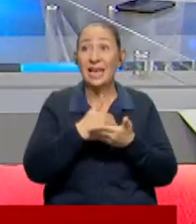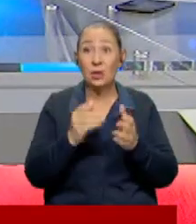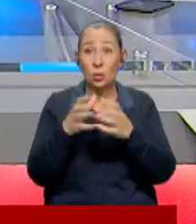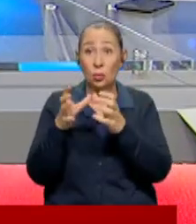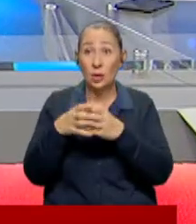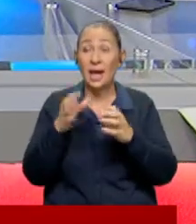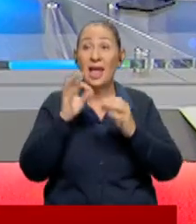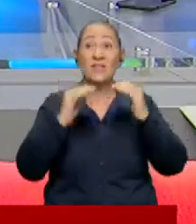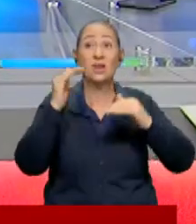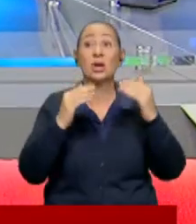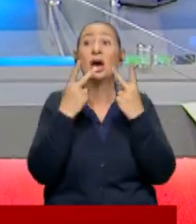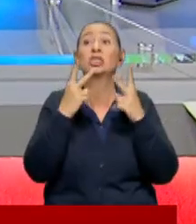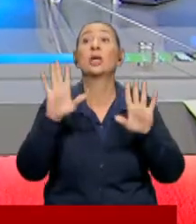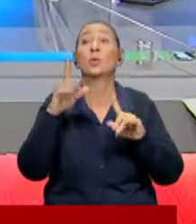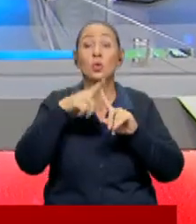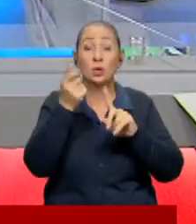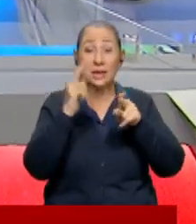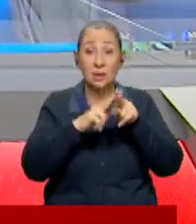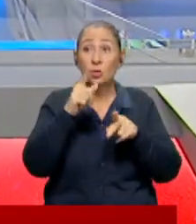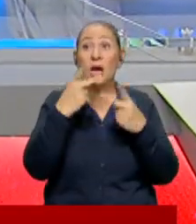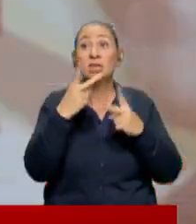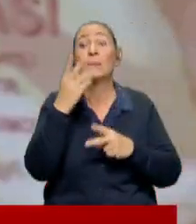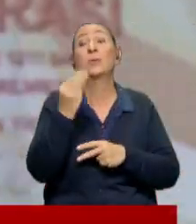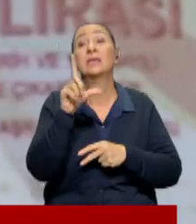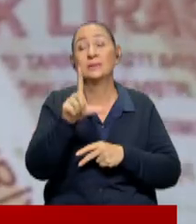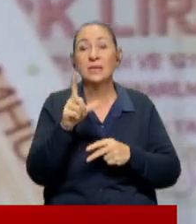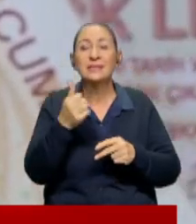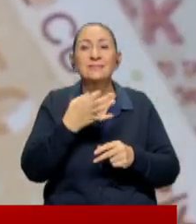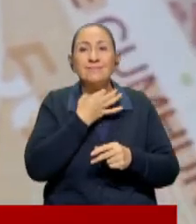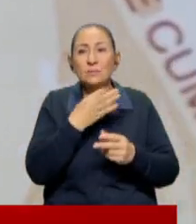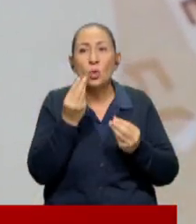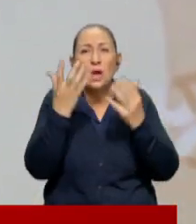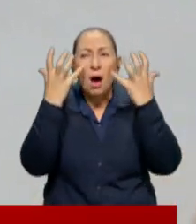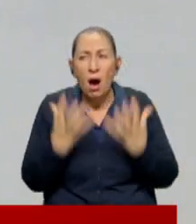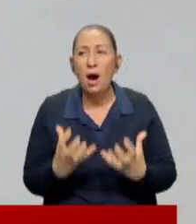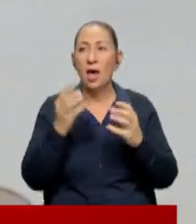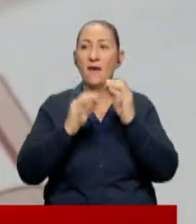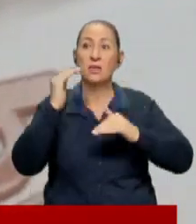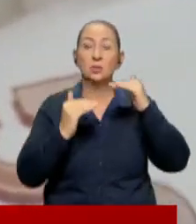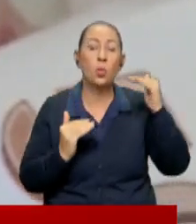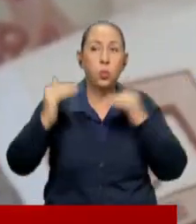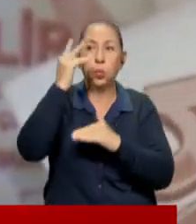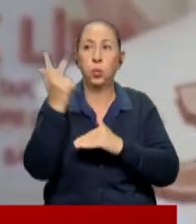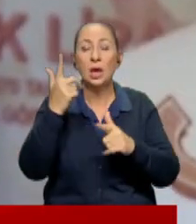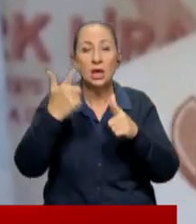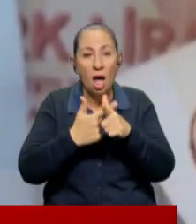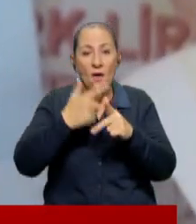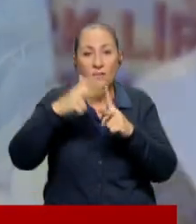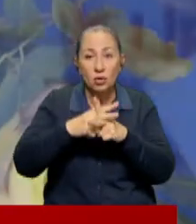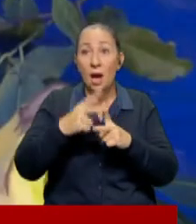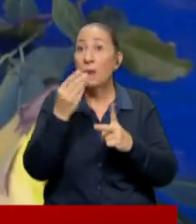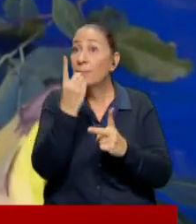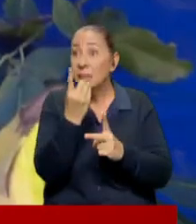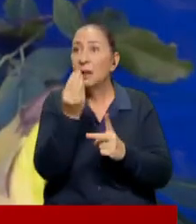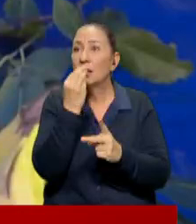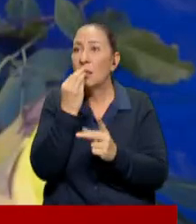gruplarına göre enflasyonu açıklamıyor TÜİK. Aslında bunu da açıklaması gerekir. Dar gelirli çok daha ağır hissediyor enflasyonu. Çünkü kira ve faturaların dışında